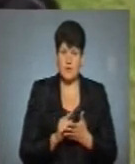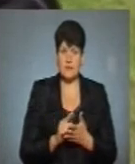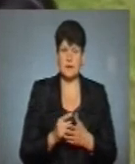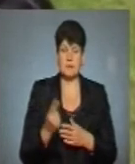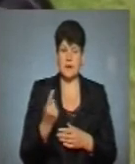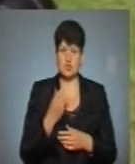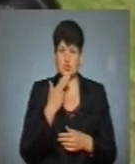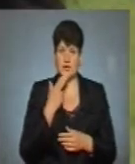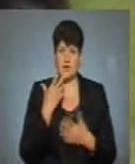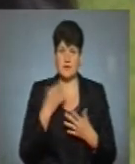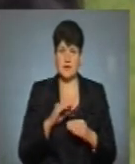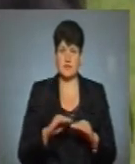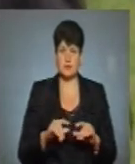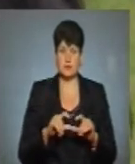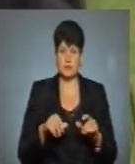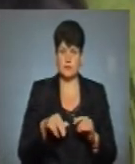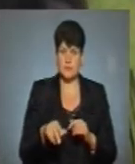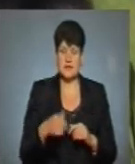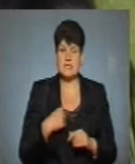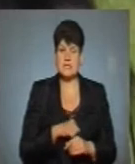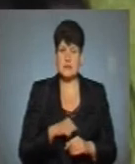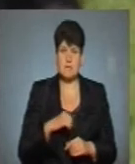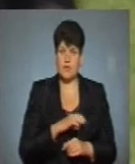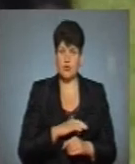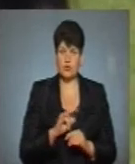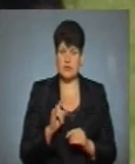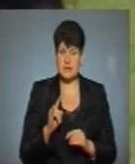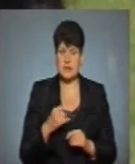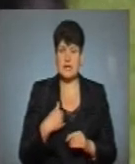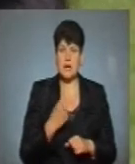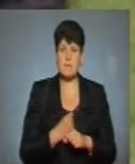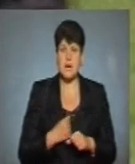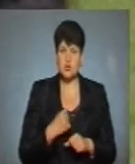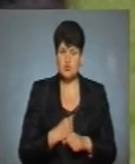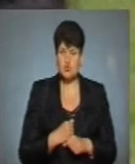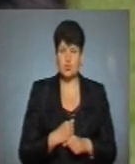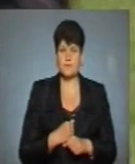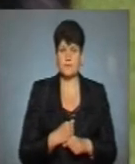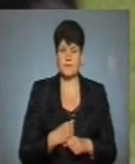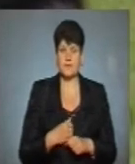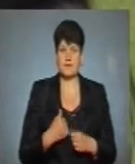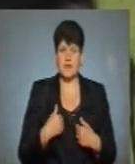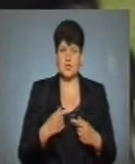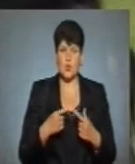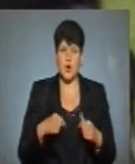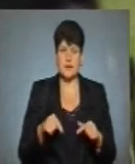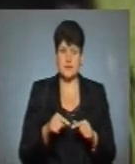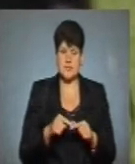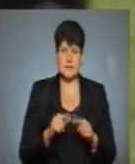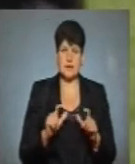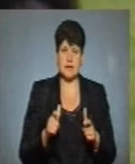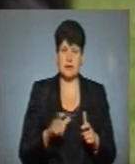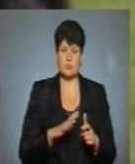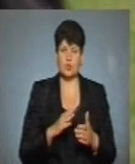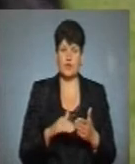1 червня до садочку. Я сама виховую дитину, і я працюю, і в нашій організації карантин було